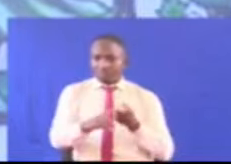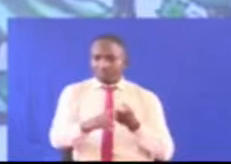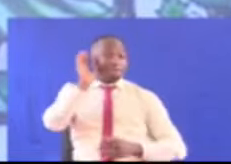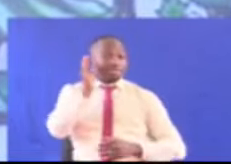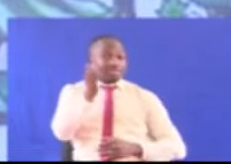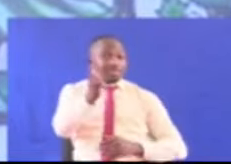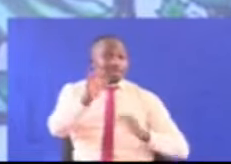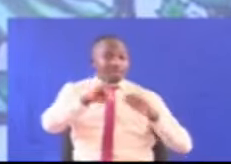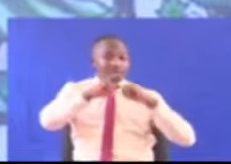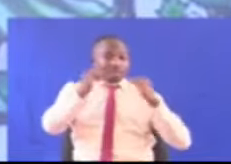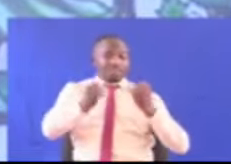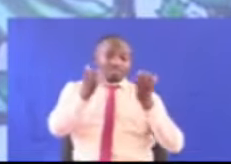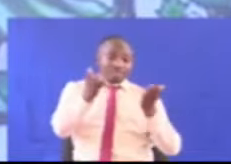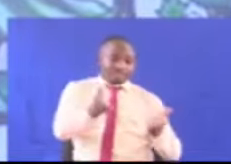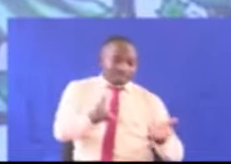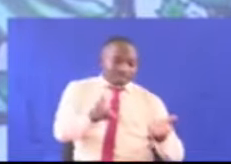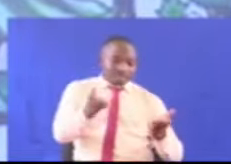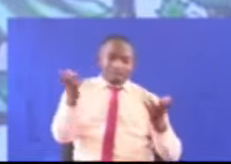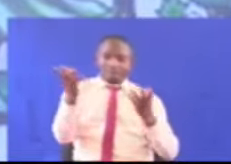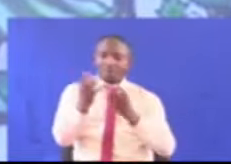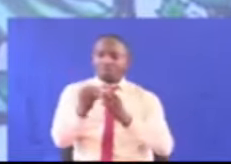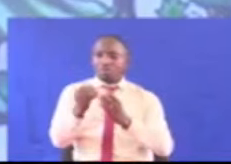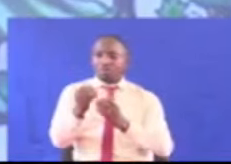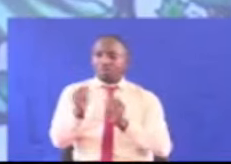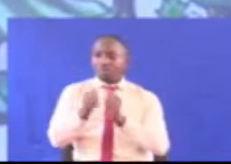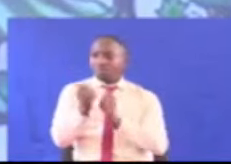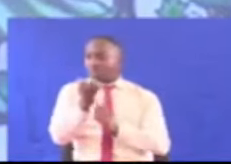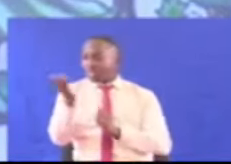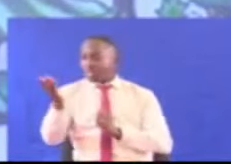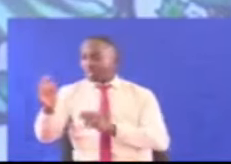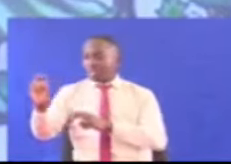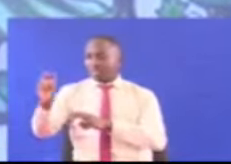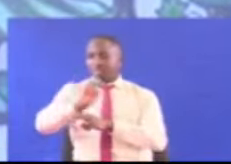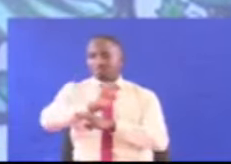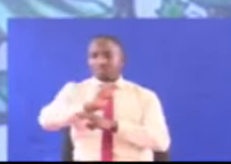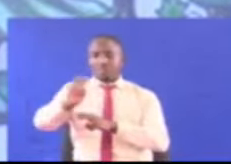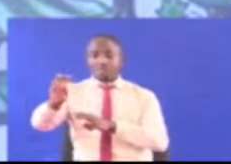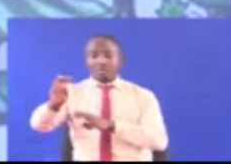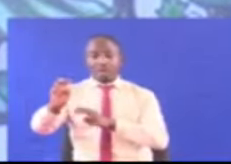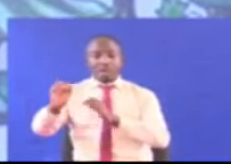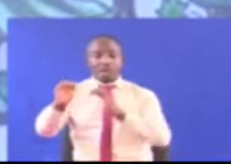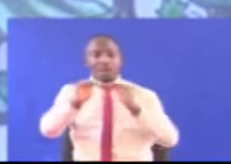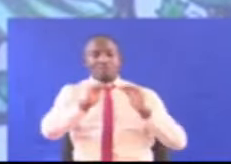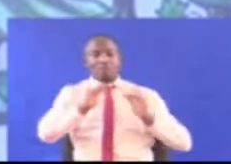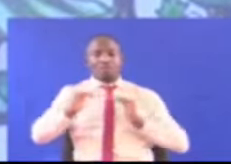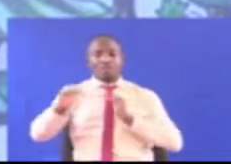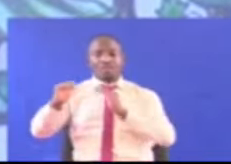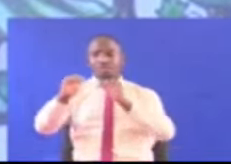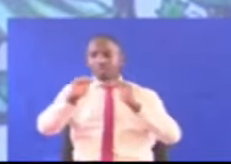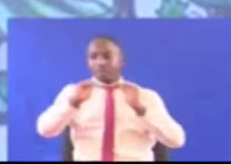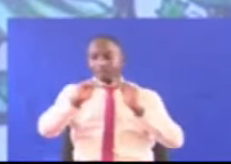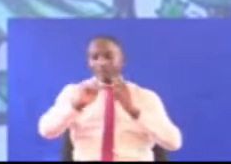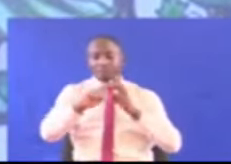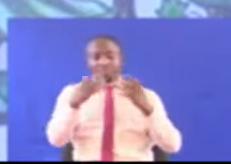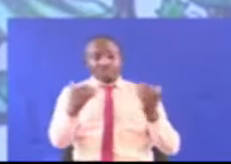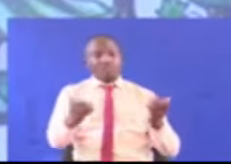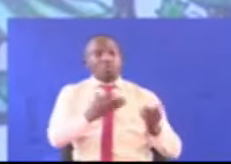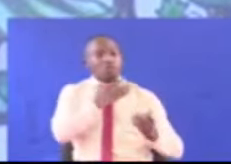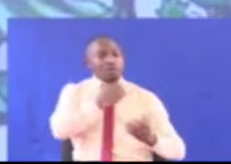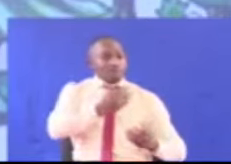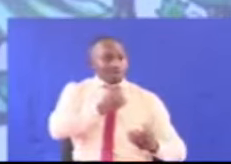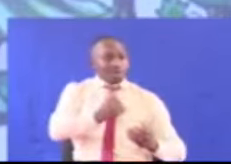kama mlivyosikia, taasisi hii pamoja na mambo mengine inasimamia demokrasia. Kwa hivyo wanatamani kuona nchi